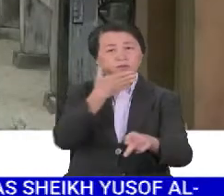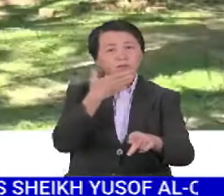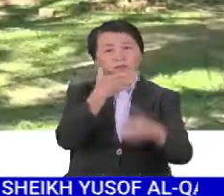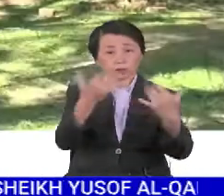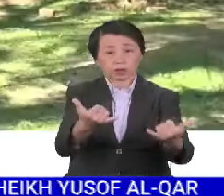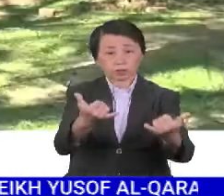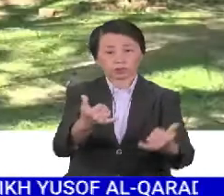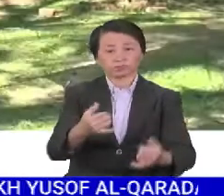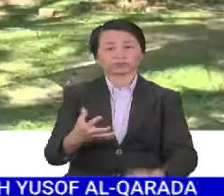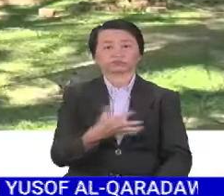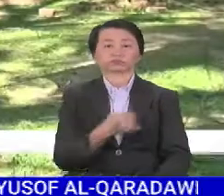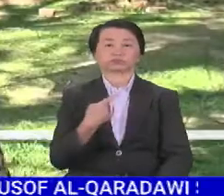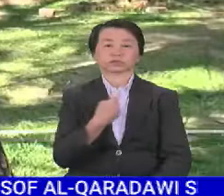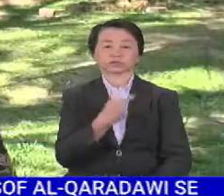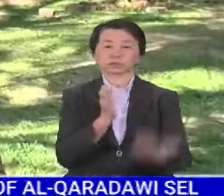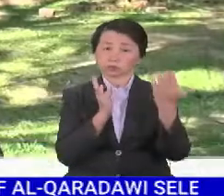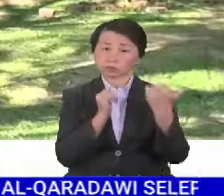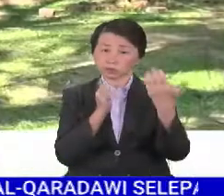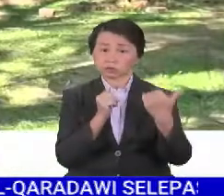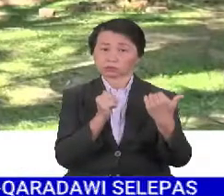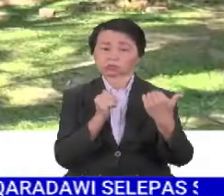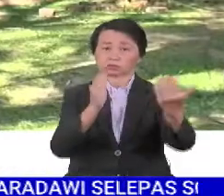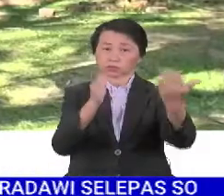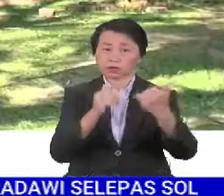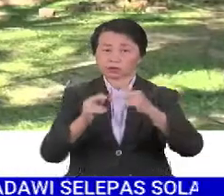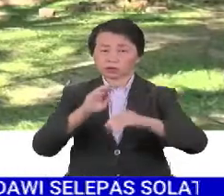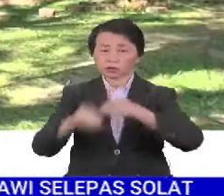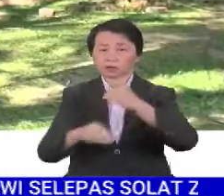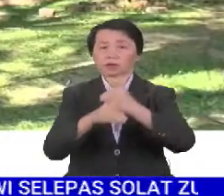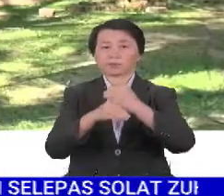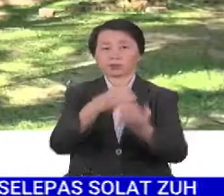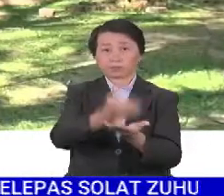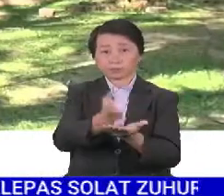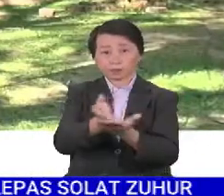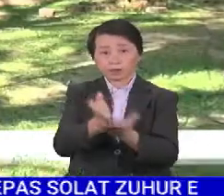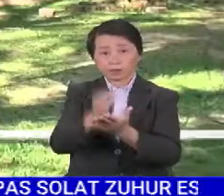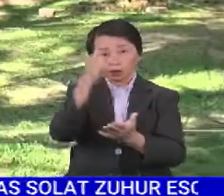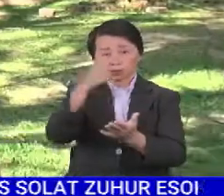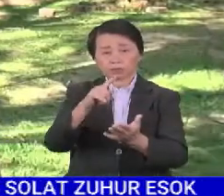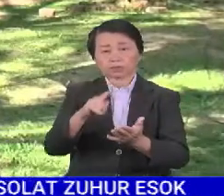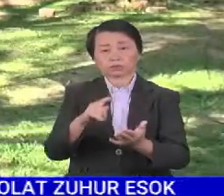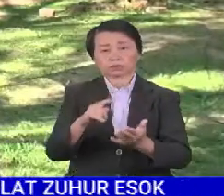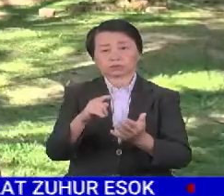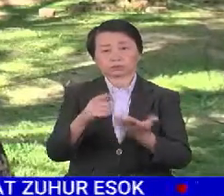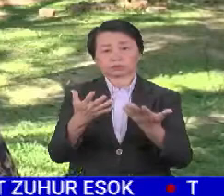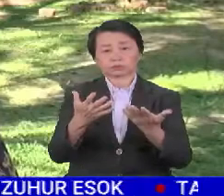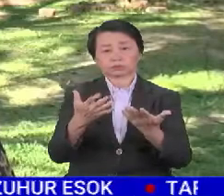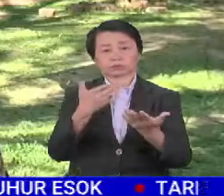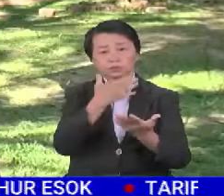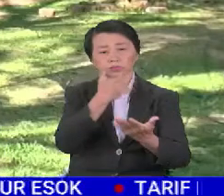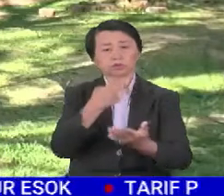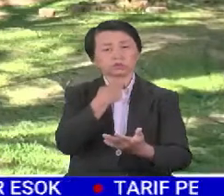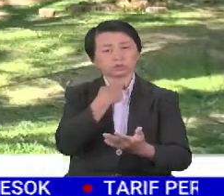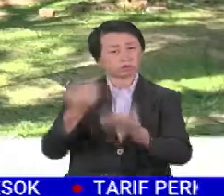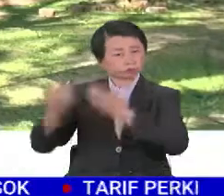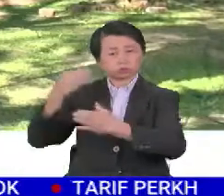kita harapkan eee penambahan pajak untuk pacarnya yang mana kita telah terjajah